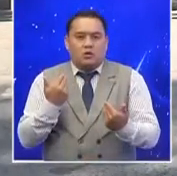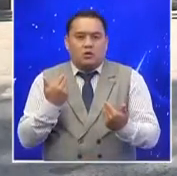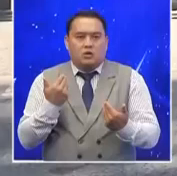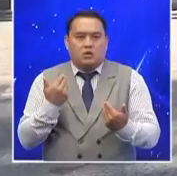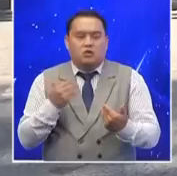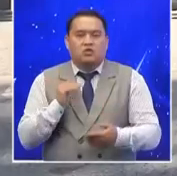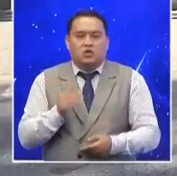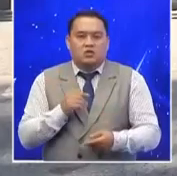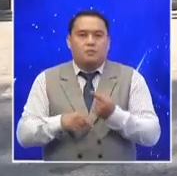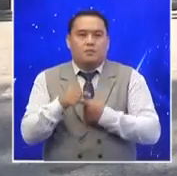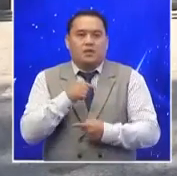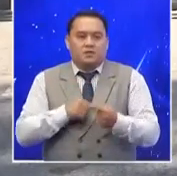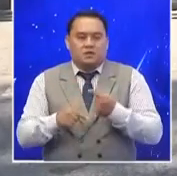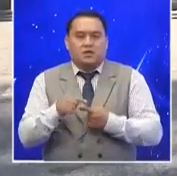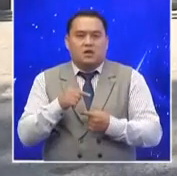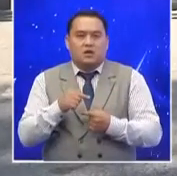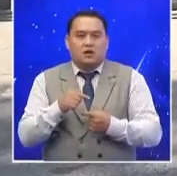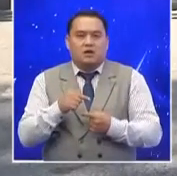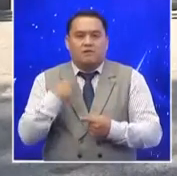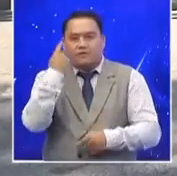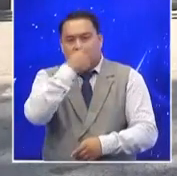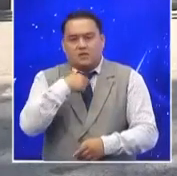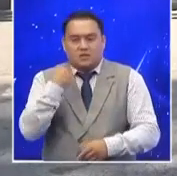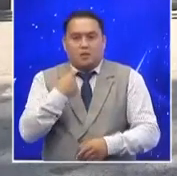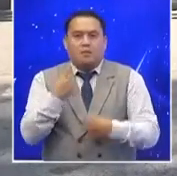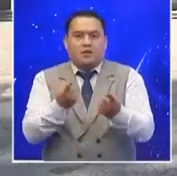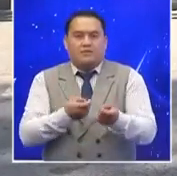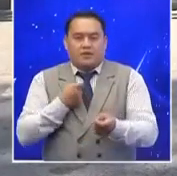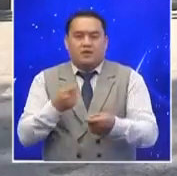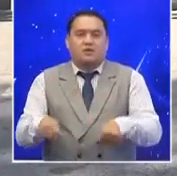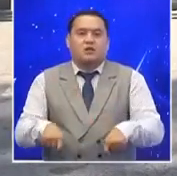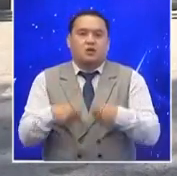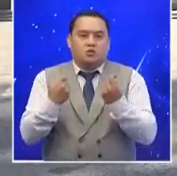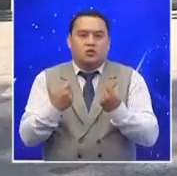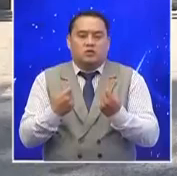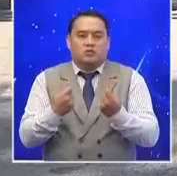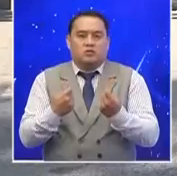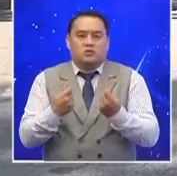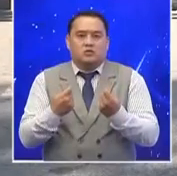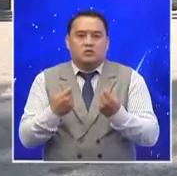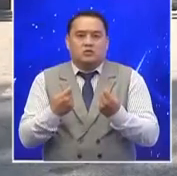субъектами частного предпринимательства, тогда как физические лица они привлекаются к административной ответственности